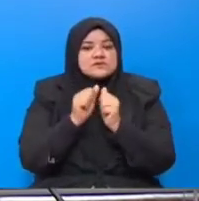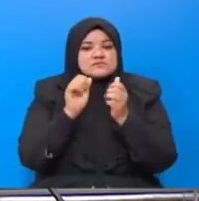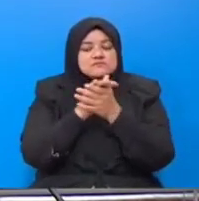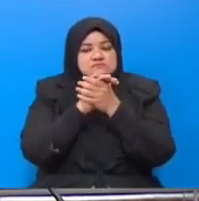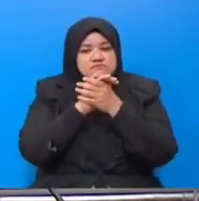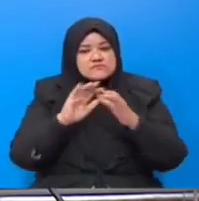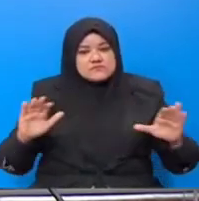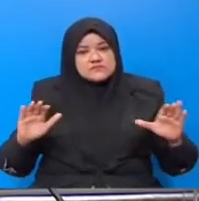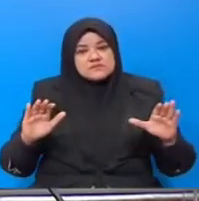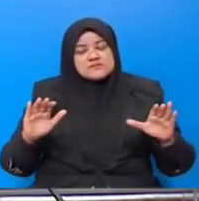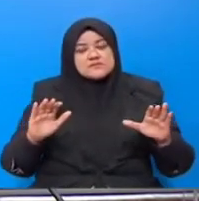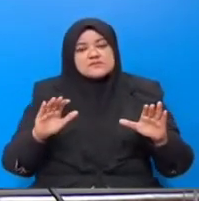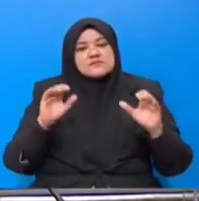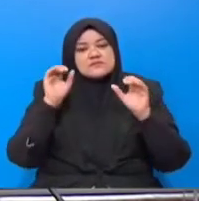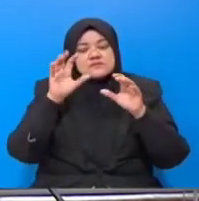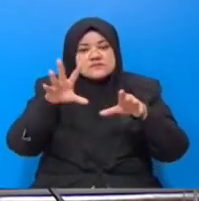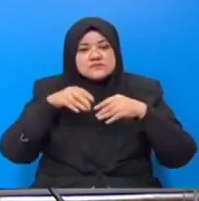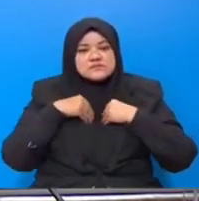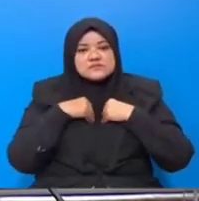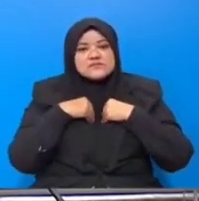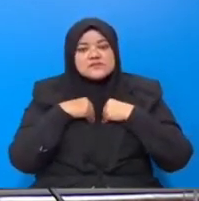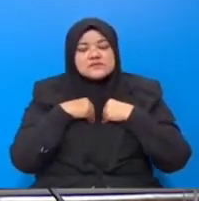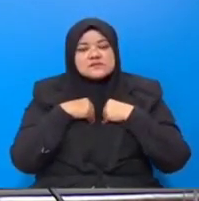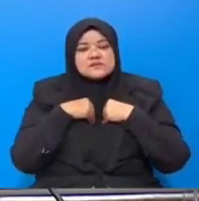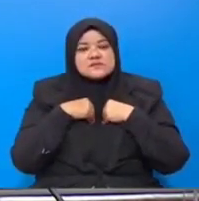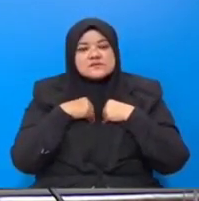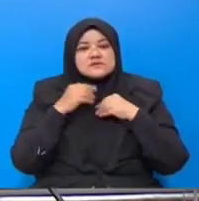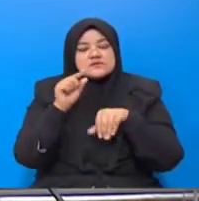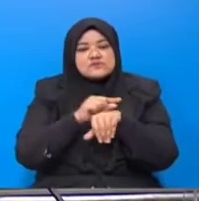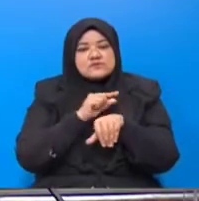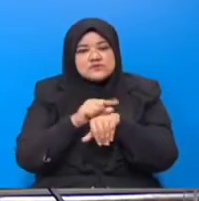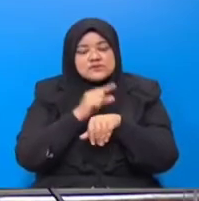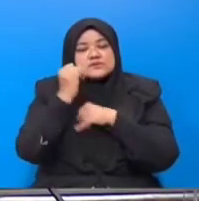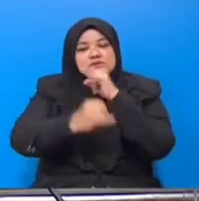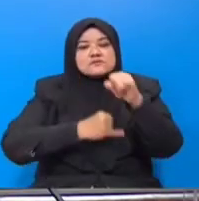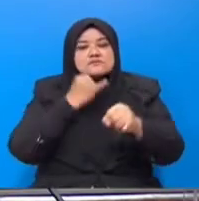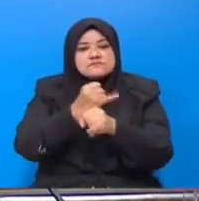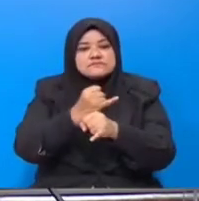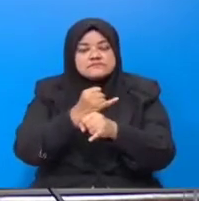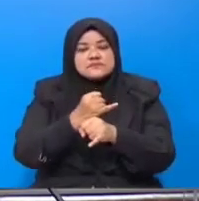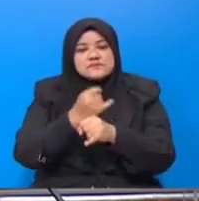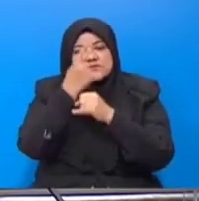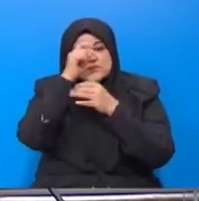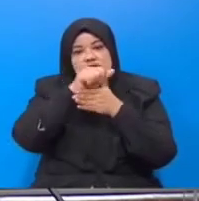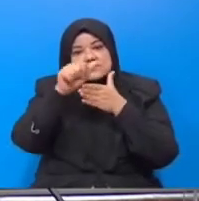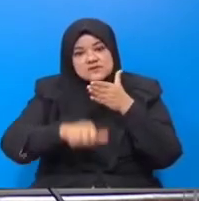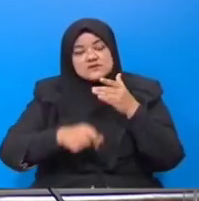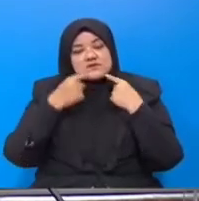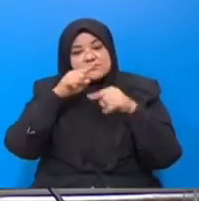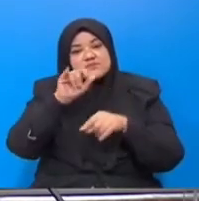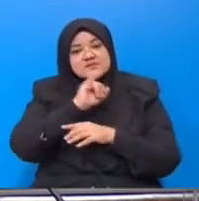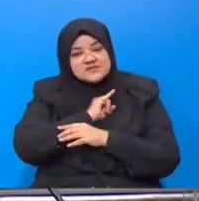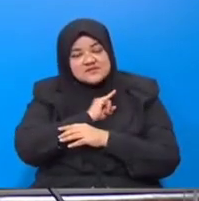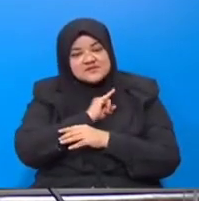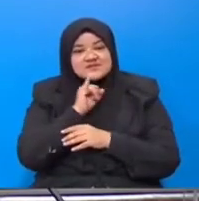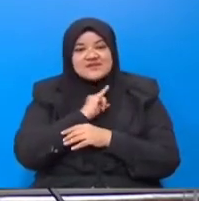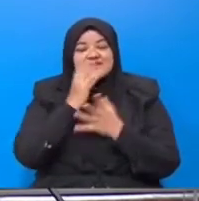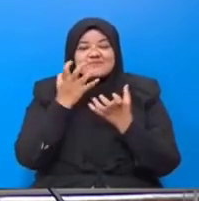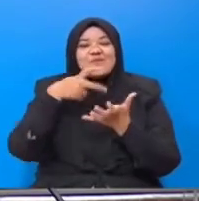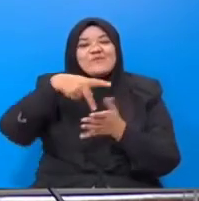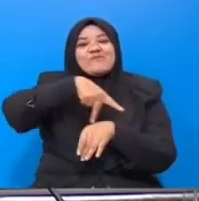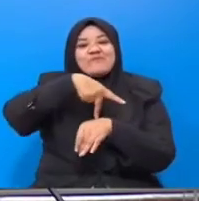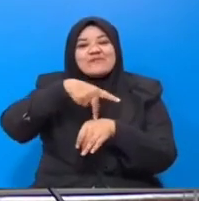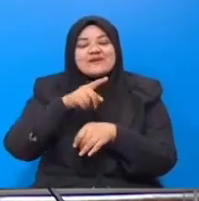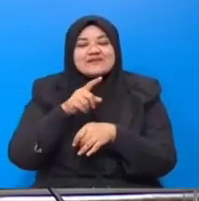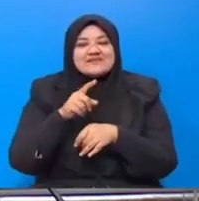standart keselamatan yang diterima pakai di peringkat antarabangsa untuk mengakhiri Jawaban Said ada tulisannya